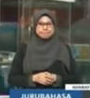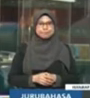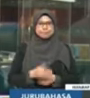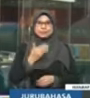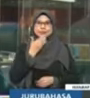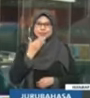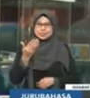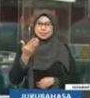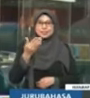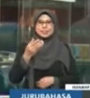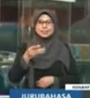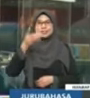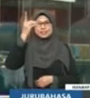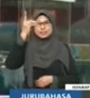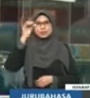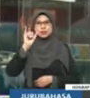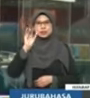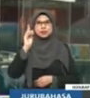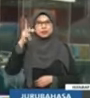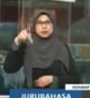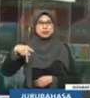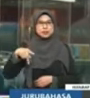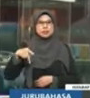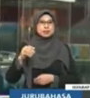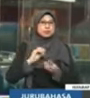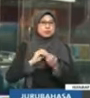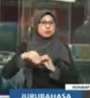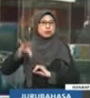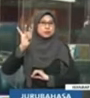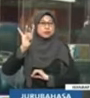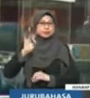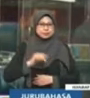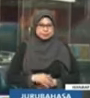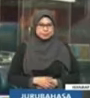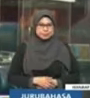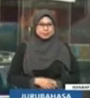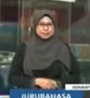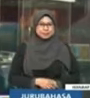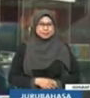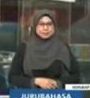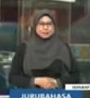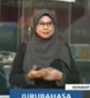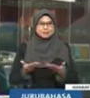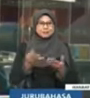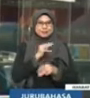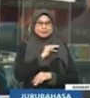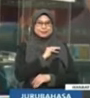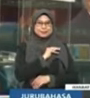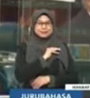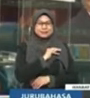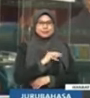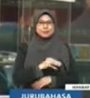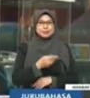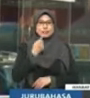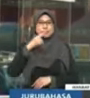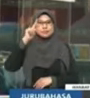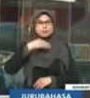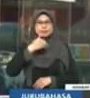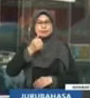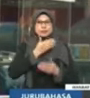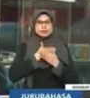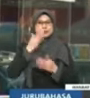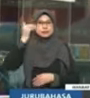daripada 2009 lagi Suruhanjaya SPRM telah pun dipantau oleh 5 panel bebas itu Lembaga Penasihat Pencegahan